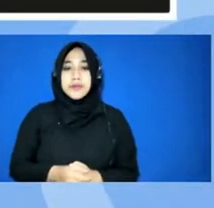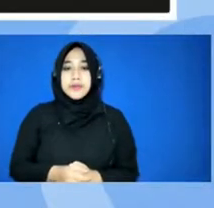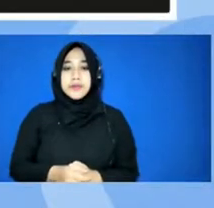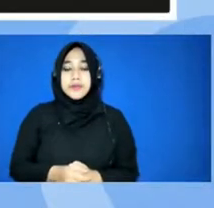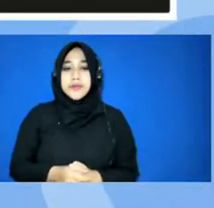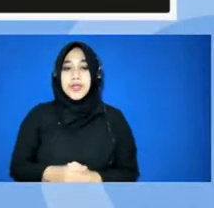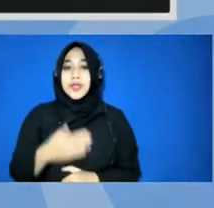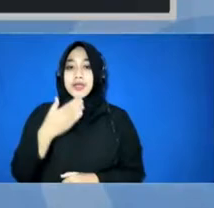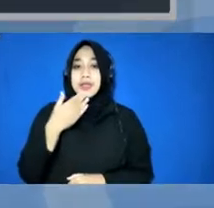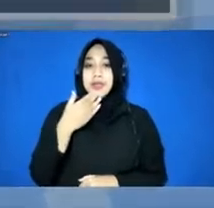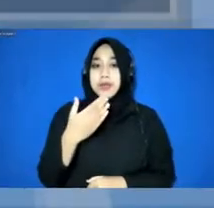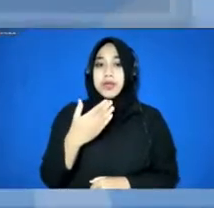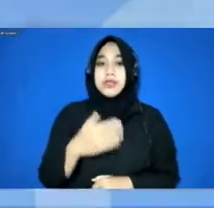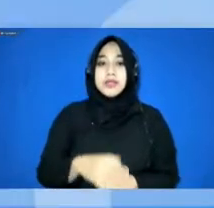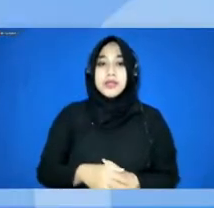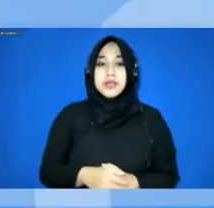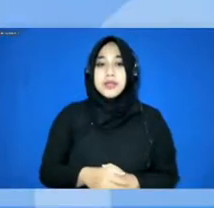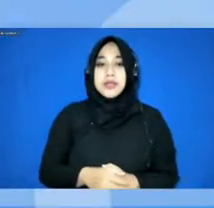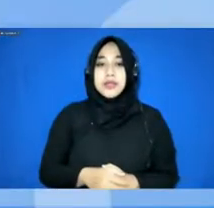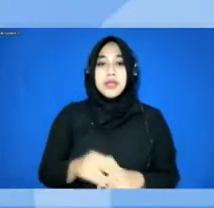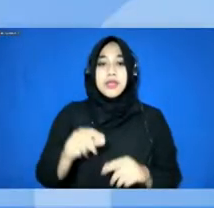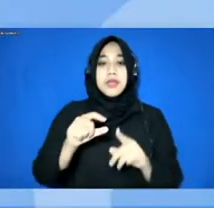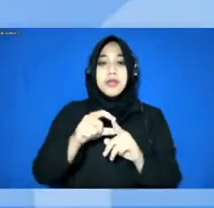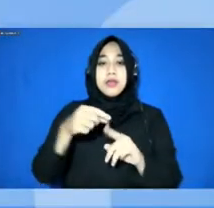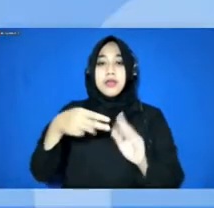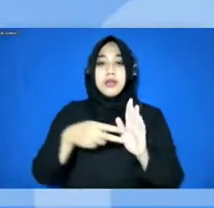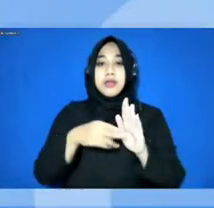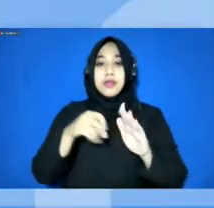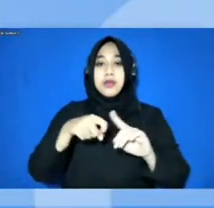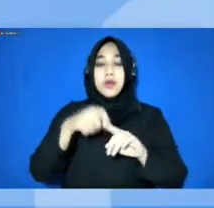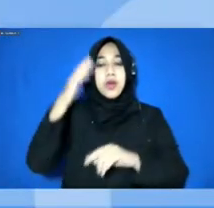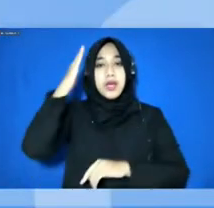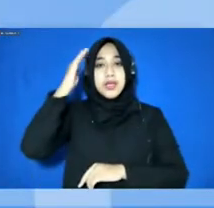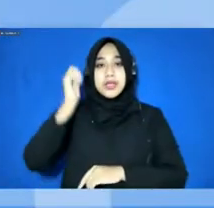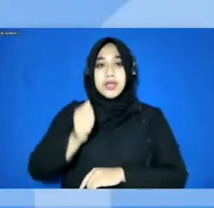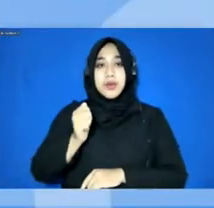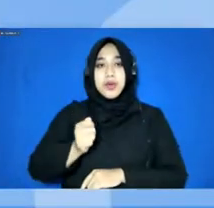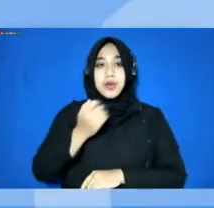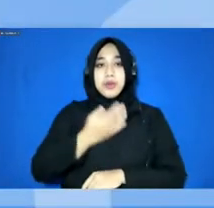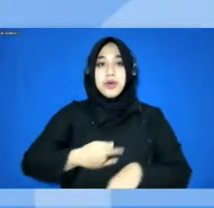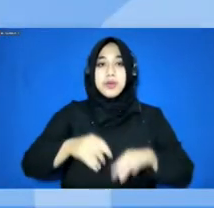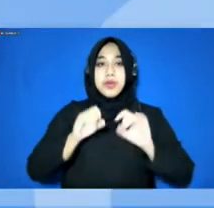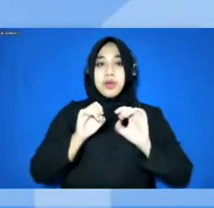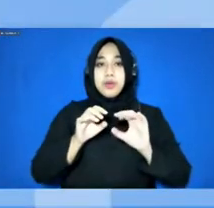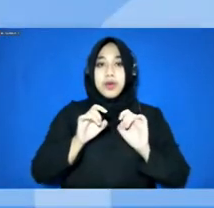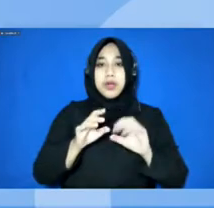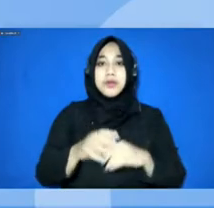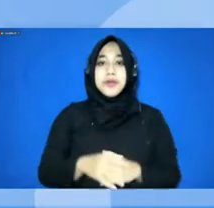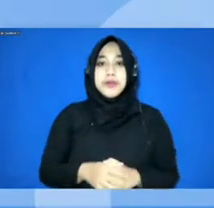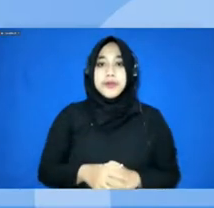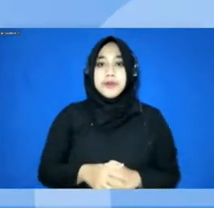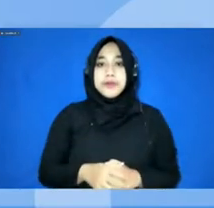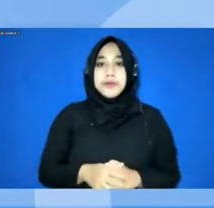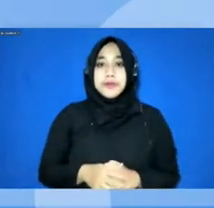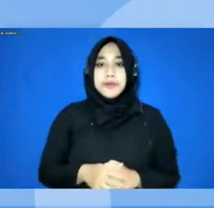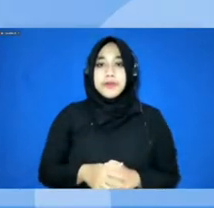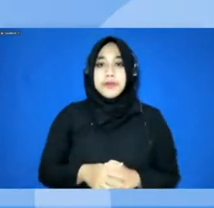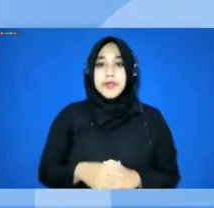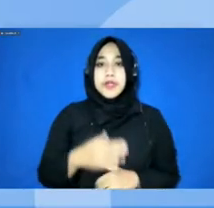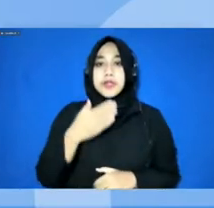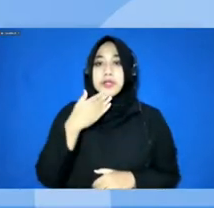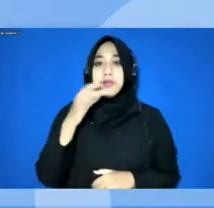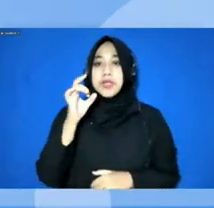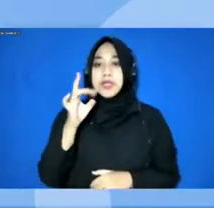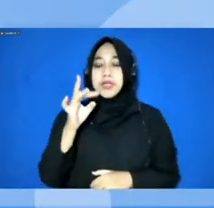Oke, terima kasih, Deno. Assalamualaikum warahmatullahi wabarakatuh. Selamat